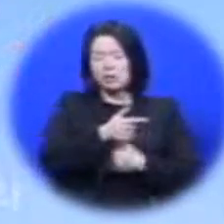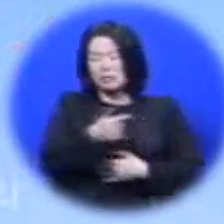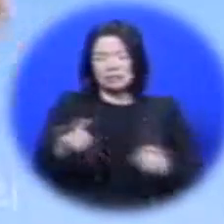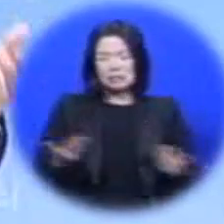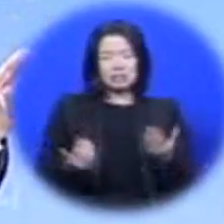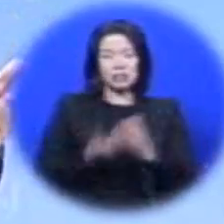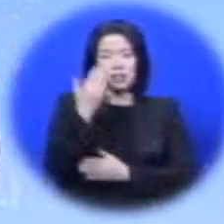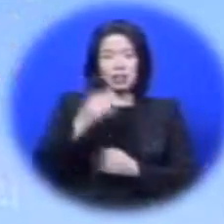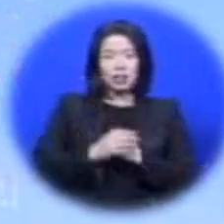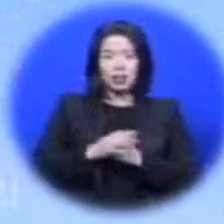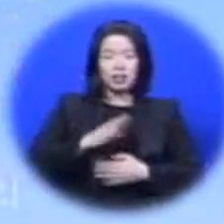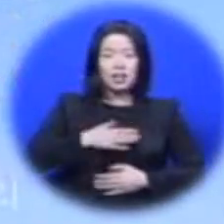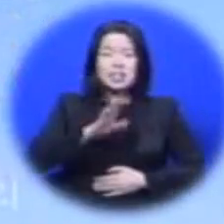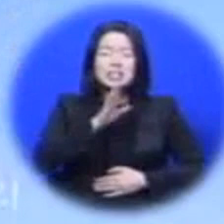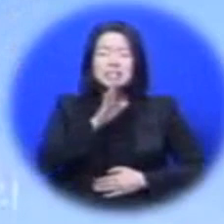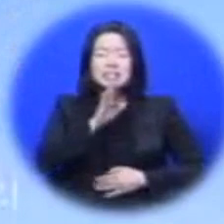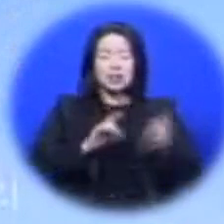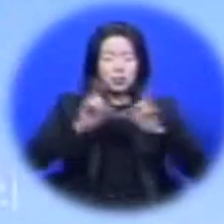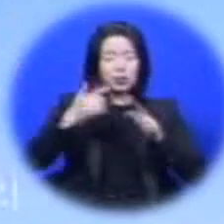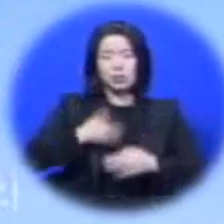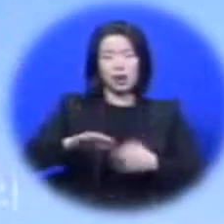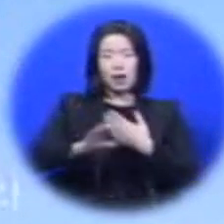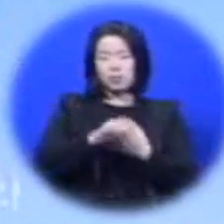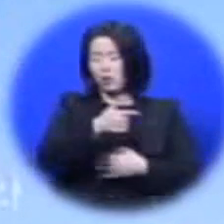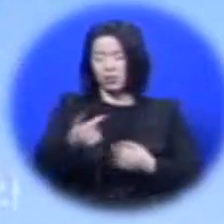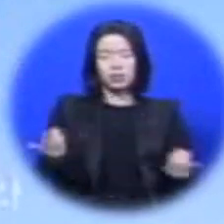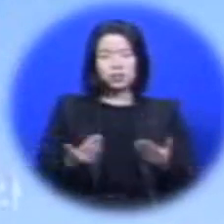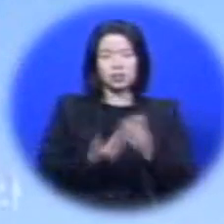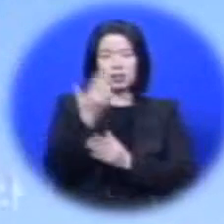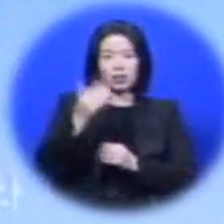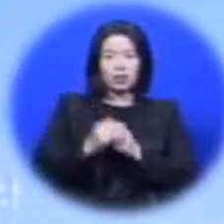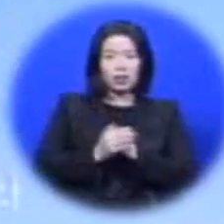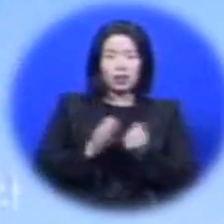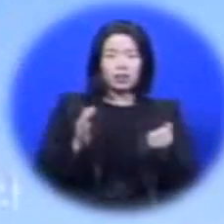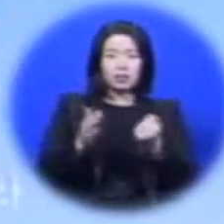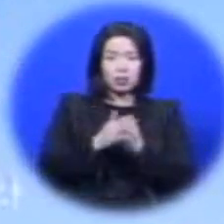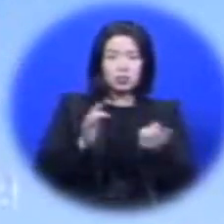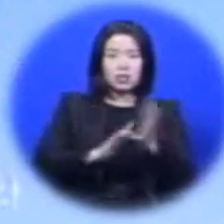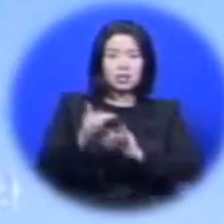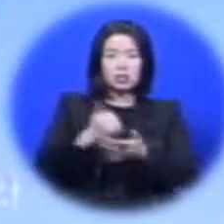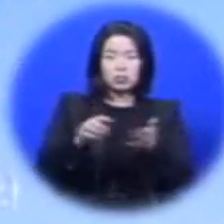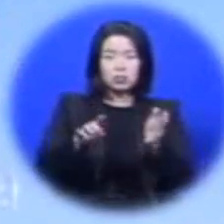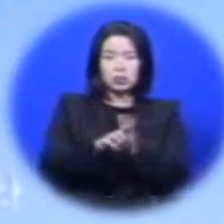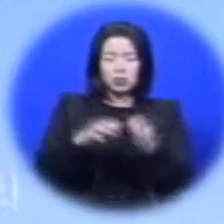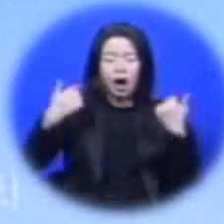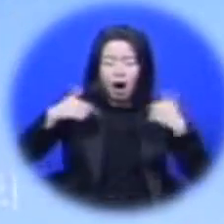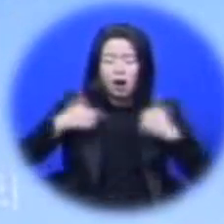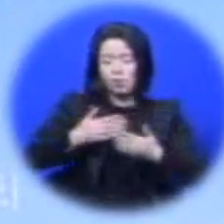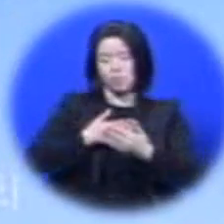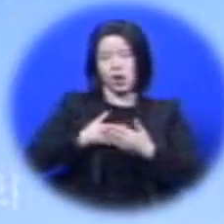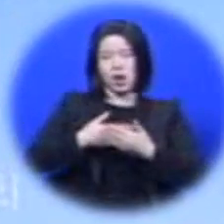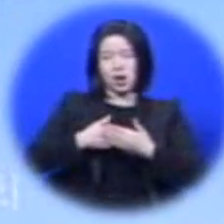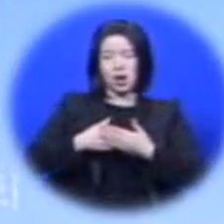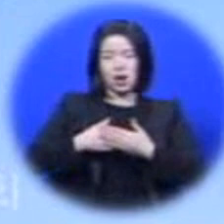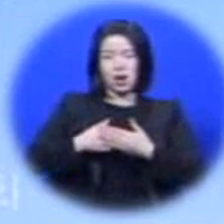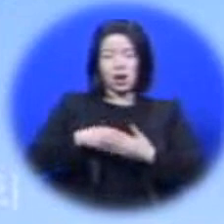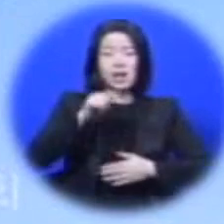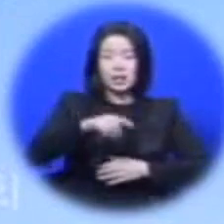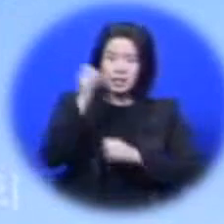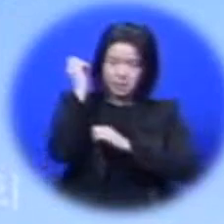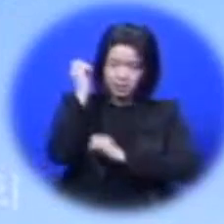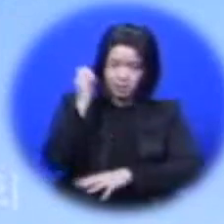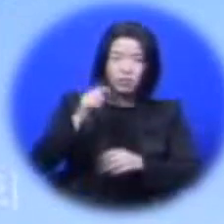삶을, 실상을 알고 나면 안 되는 거예요. 그러니까 예수를 믿어도 항상 불안합니다. 그리고 이것은